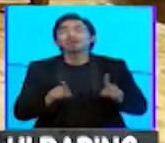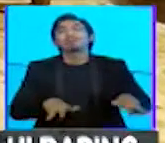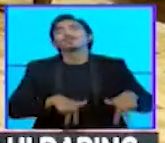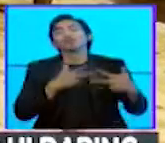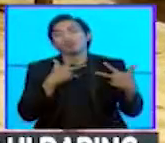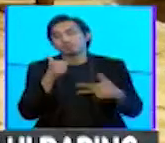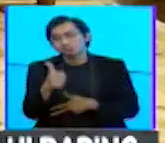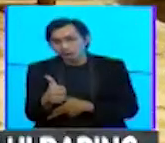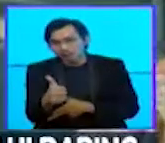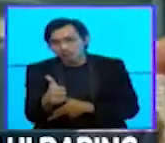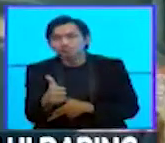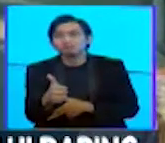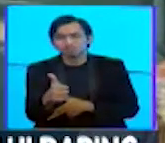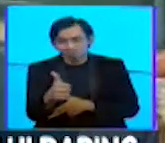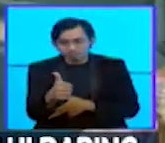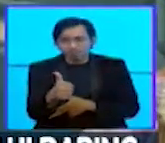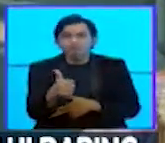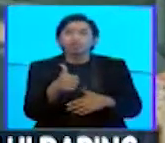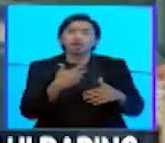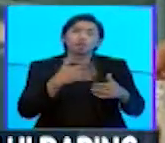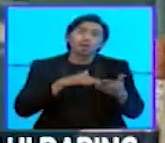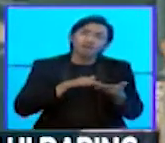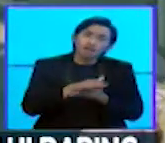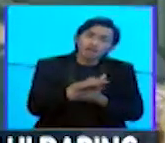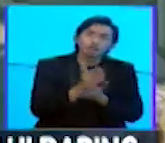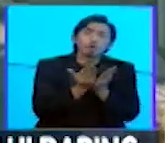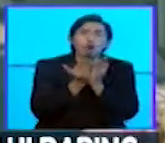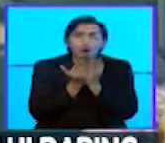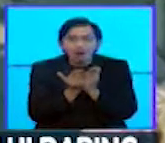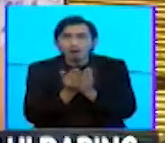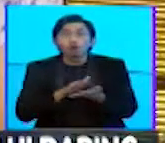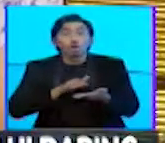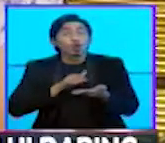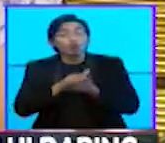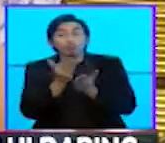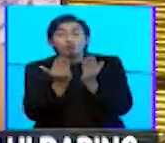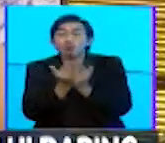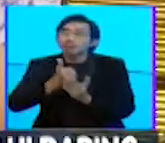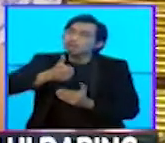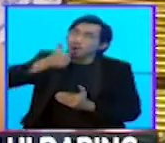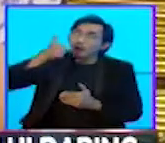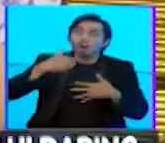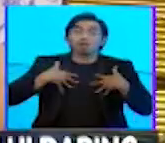kita kirimkan doa terbaik untuk kesehatan orang tua di hari